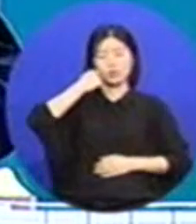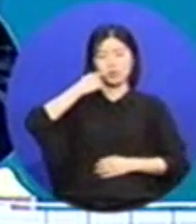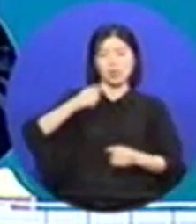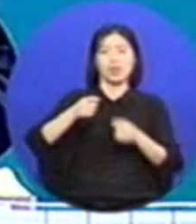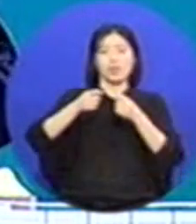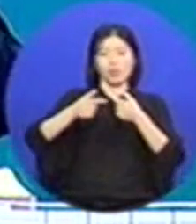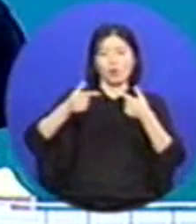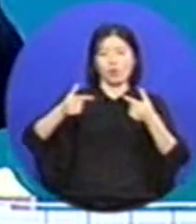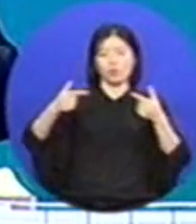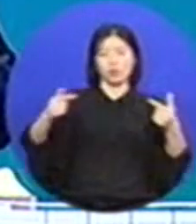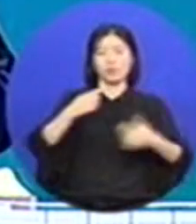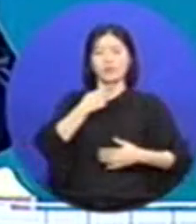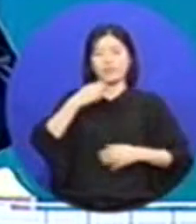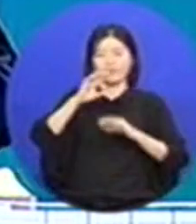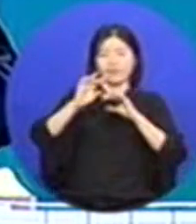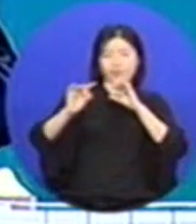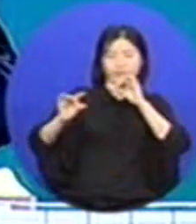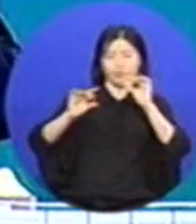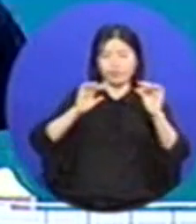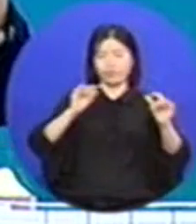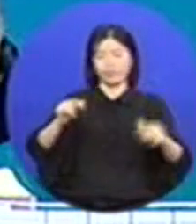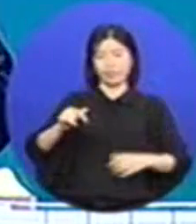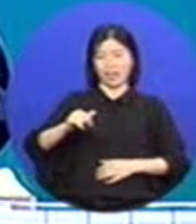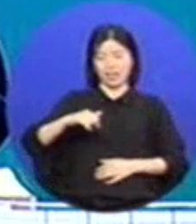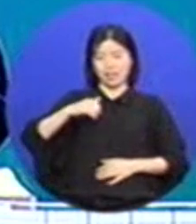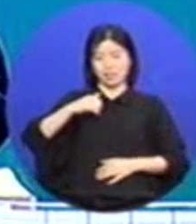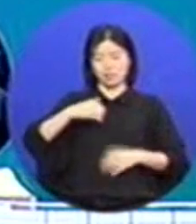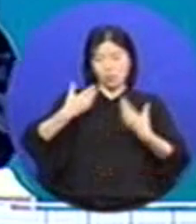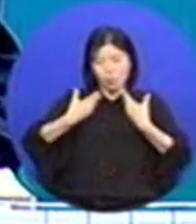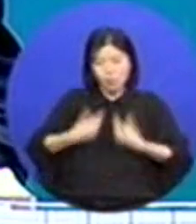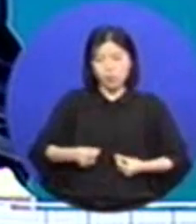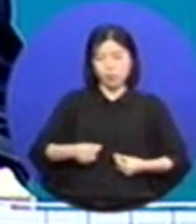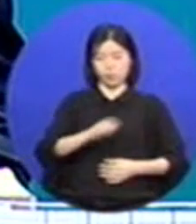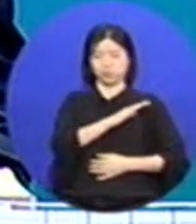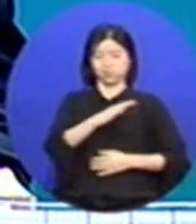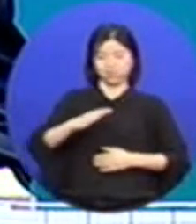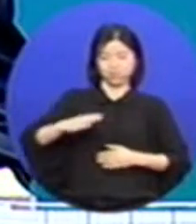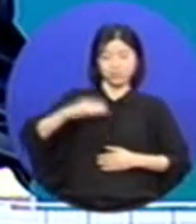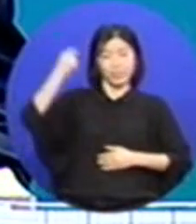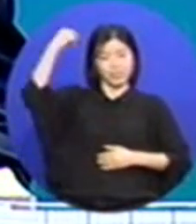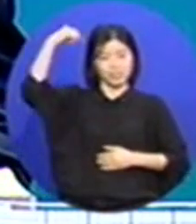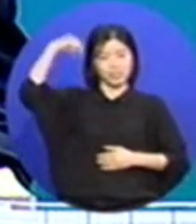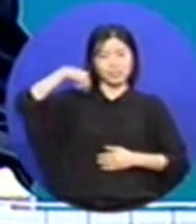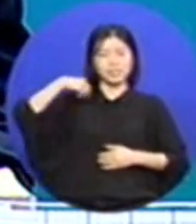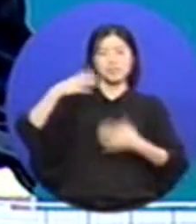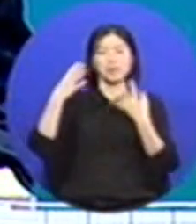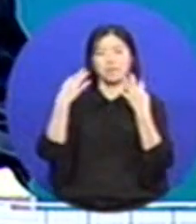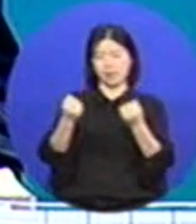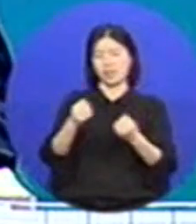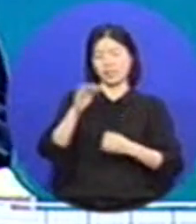목마를 뿐이고 실망했다 배신당했다 뭐 이루고 사라짐 살겠죠